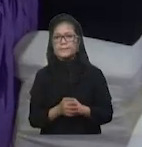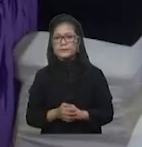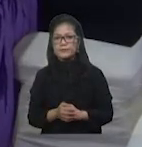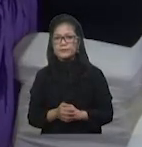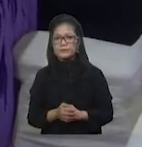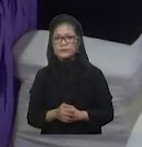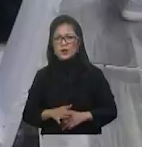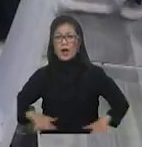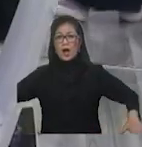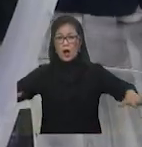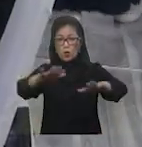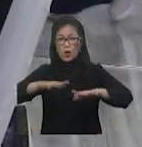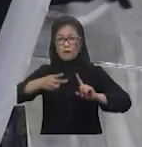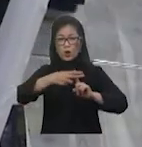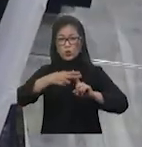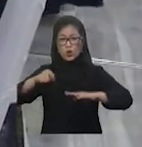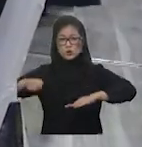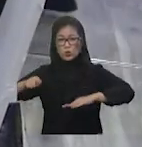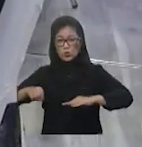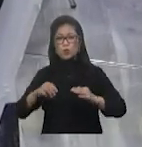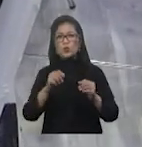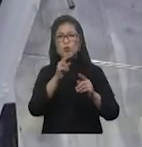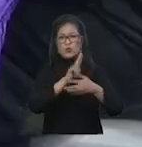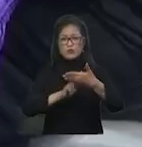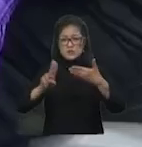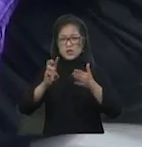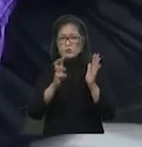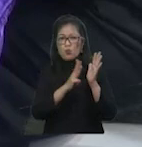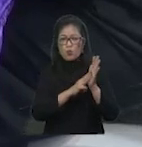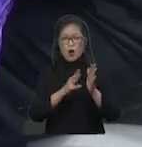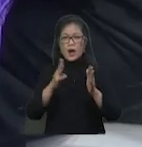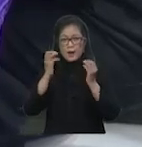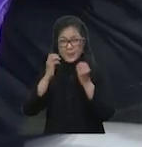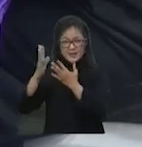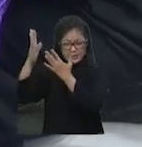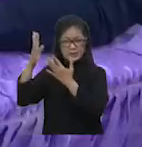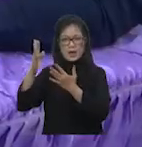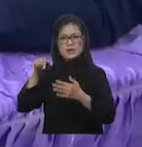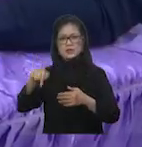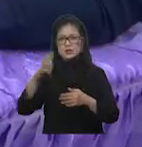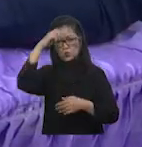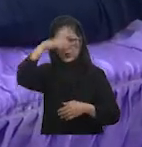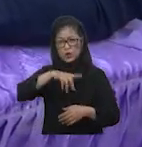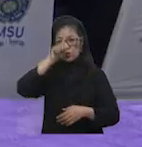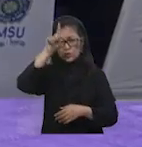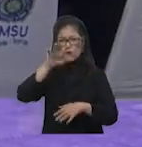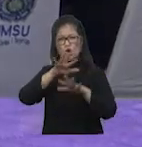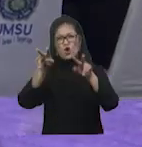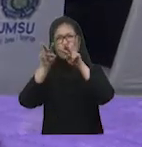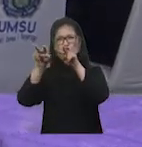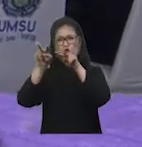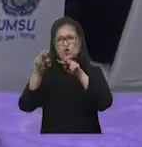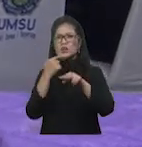Di Aula Fakultas Hukum Universitas Muhammadiyah Sumatera Utara, puluhan mahasiswa dan dosen pengajar melakukan nonton bareng sidang vonis kasus Verdi